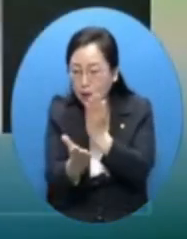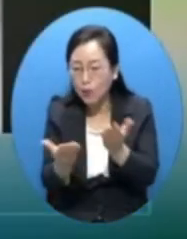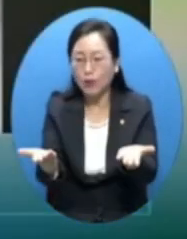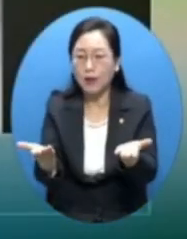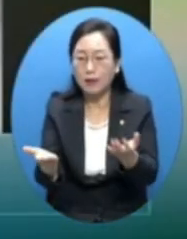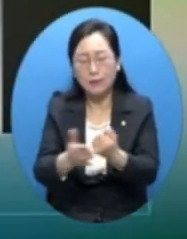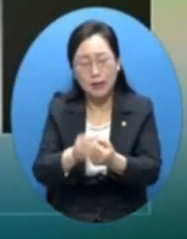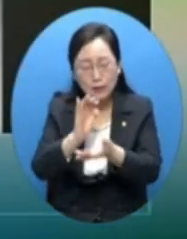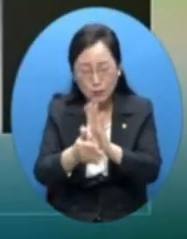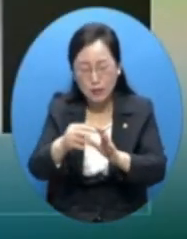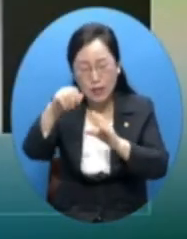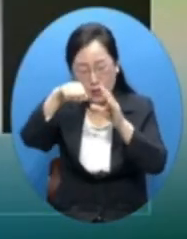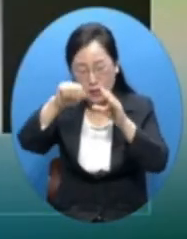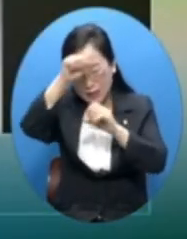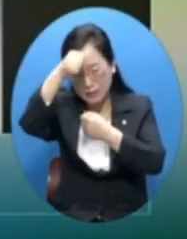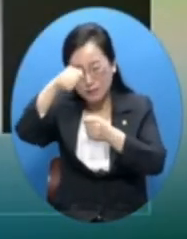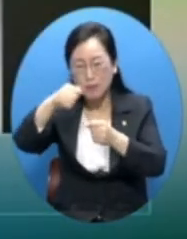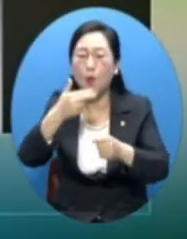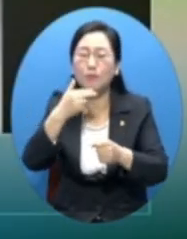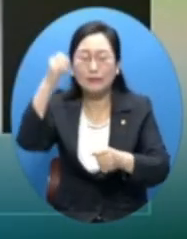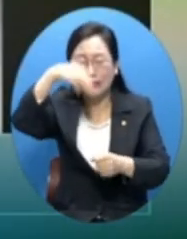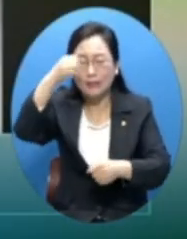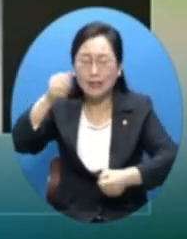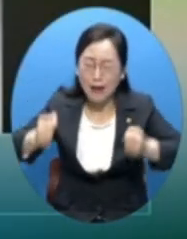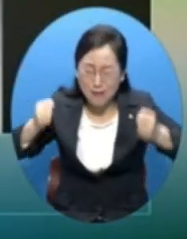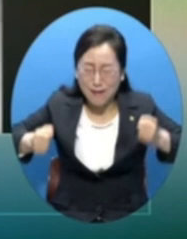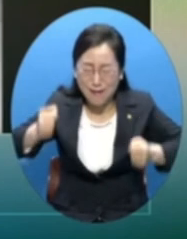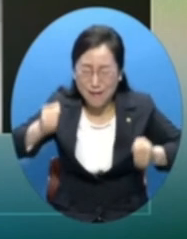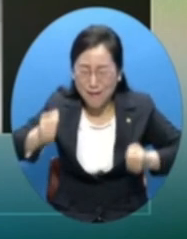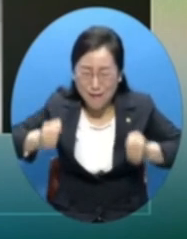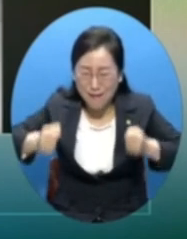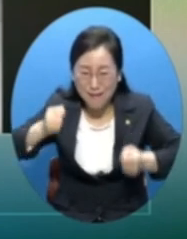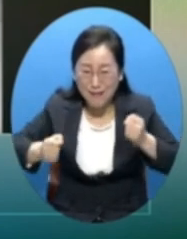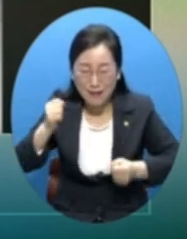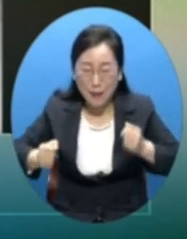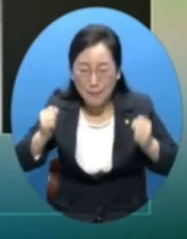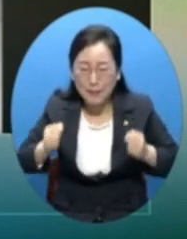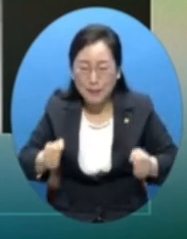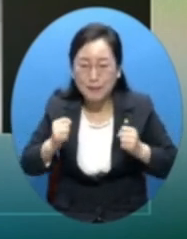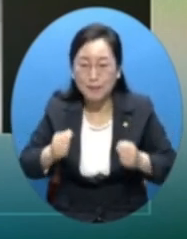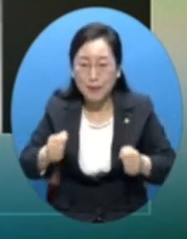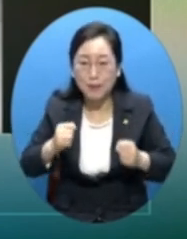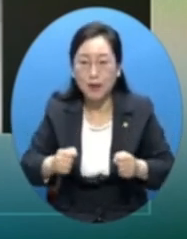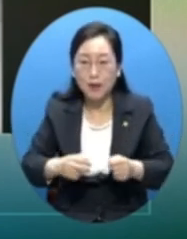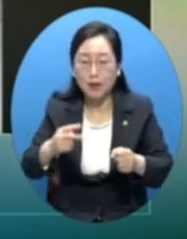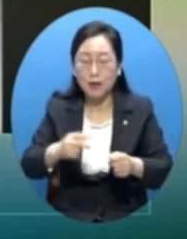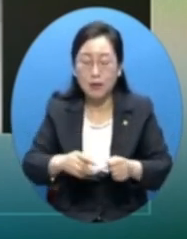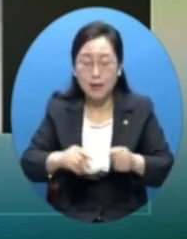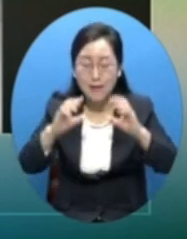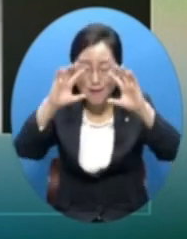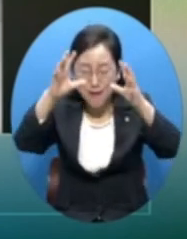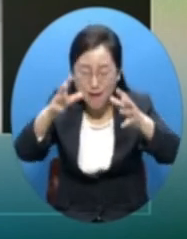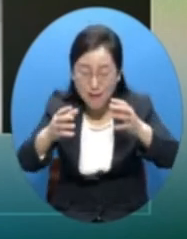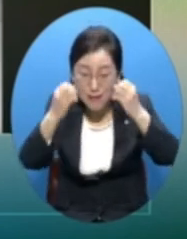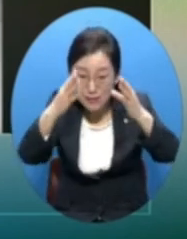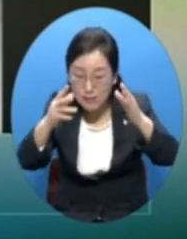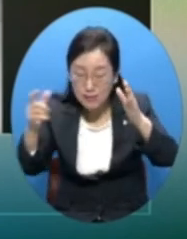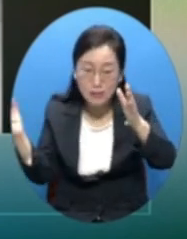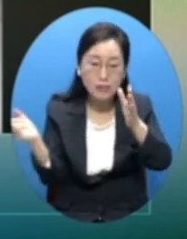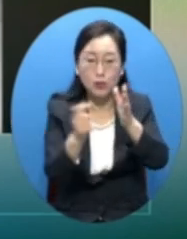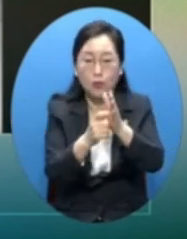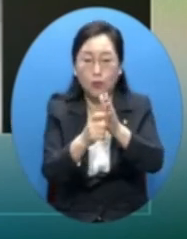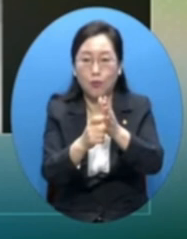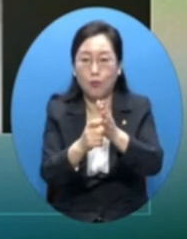뛰어가지고 우승을 했는데 놀란 것은 세계 신기록으로 2시간 15분 16초로 세계 신기록으로 맨발로 우승합니다. 저 맨발로 뛰어드는 모습